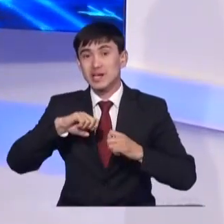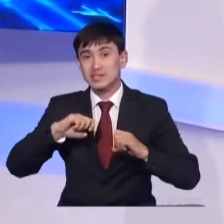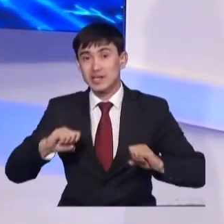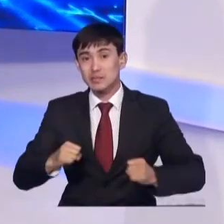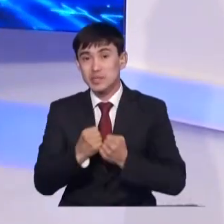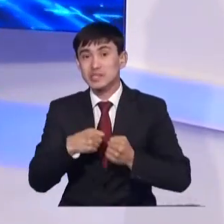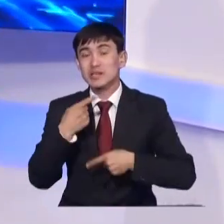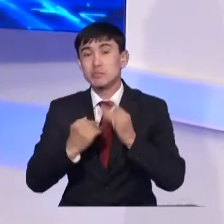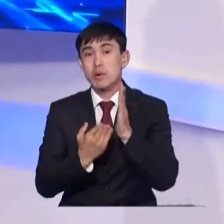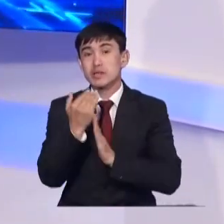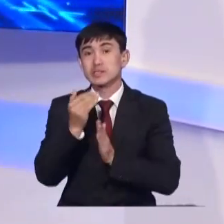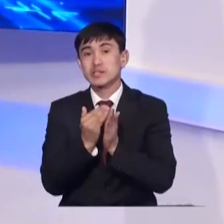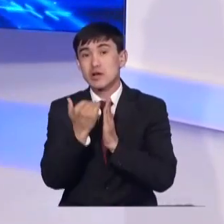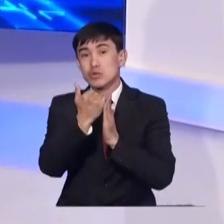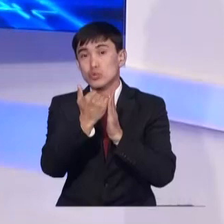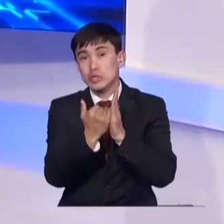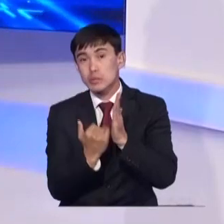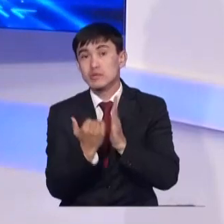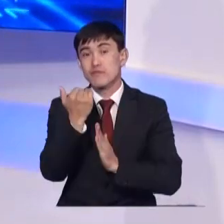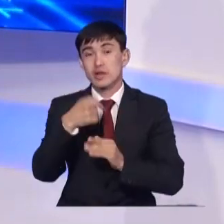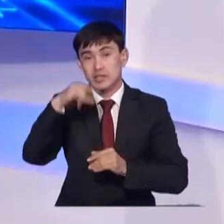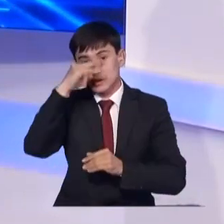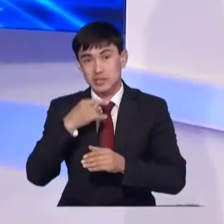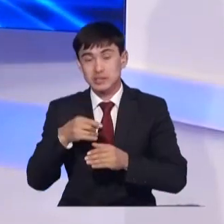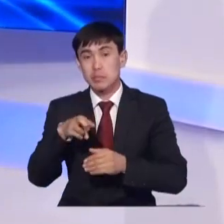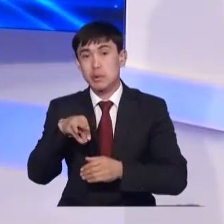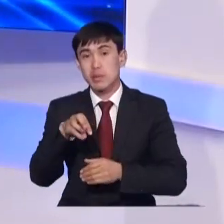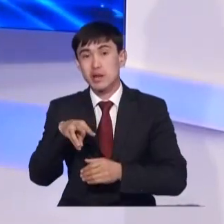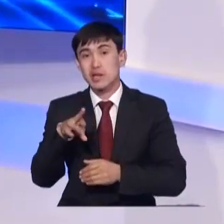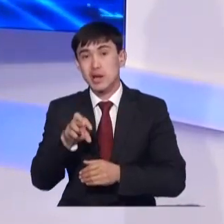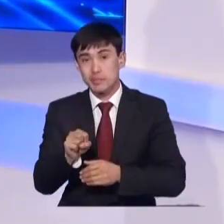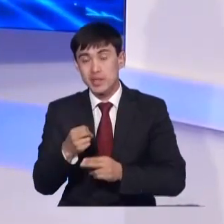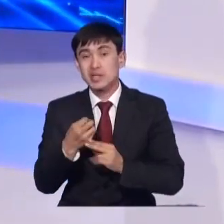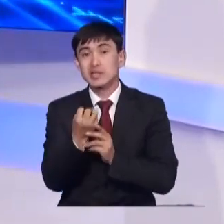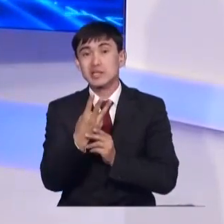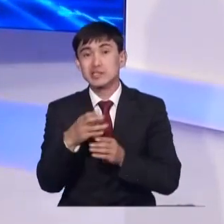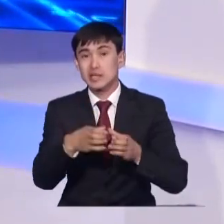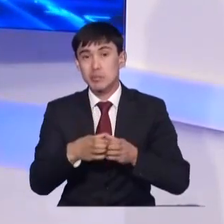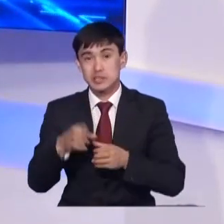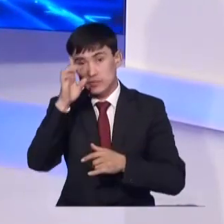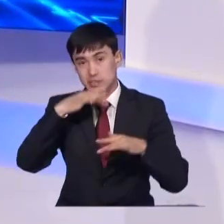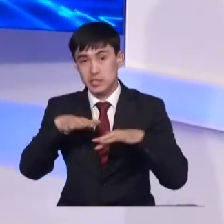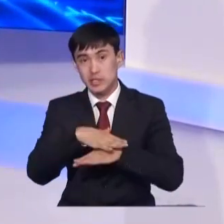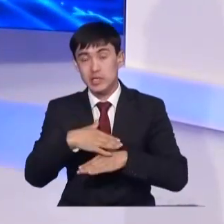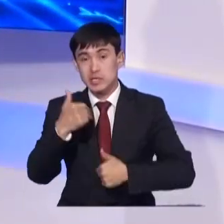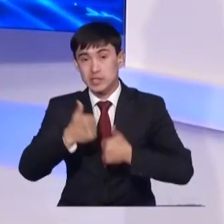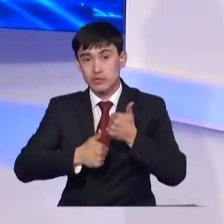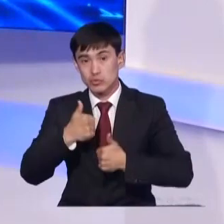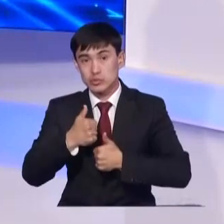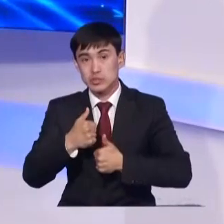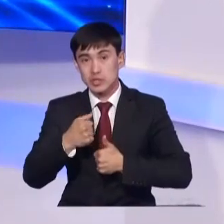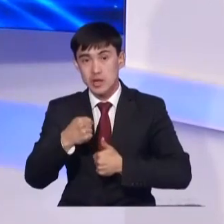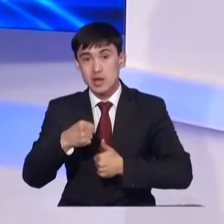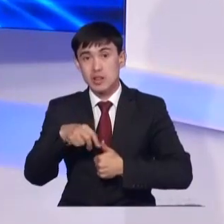под ввер турнирной таблице казахстанской премьер-лиги где 13 команд со всей страны борются за звание